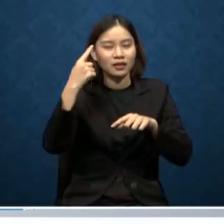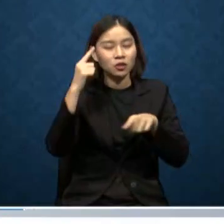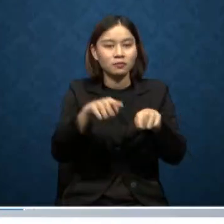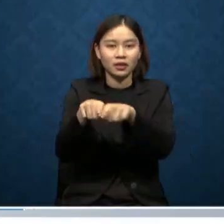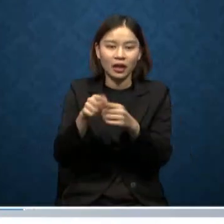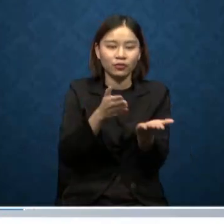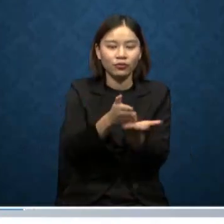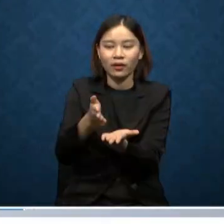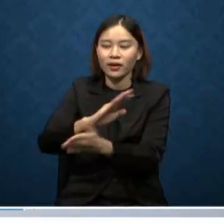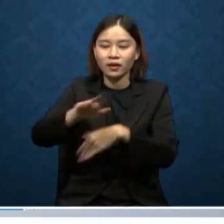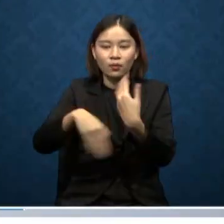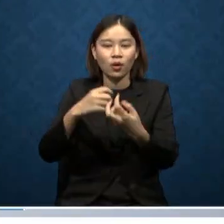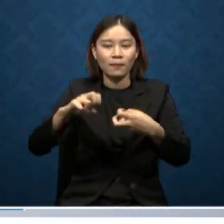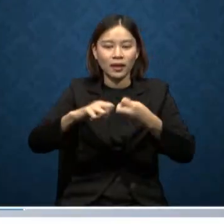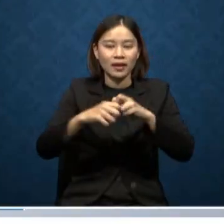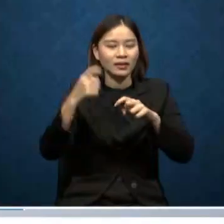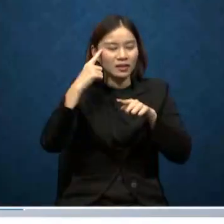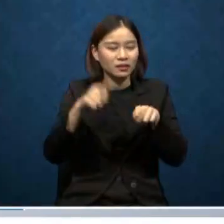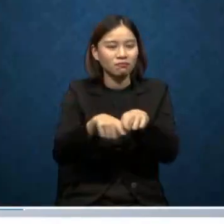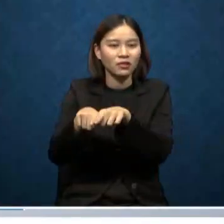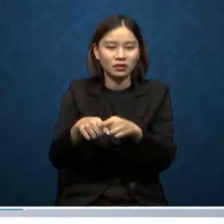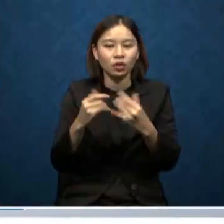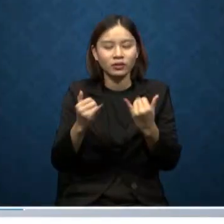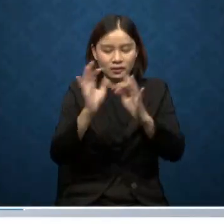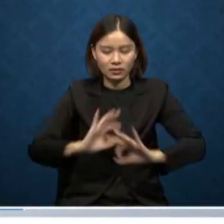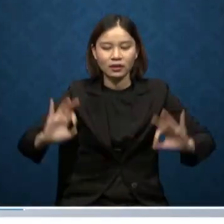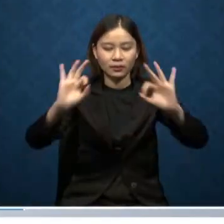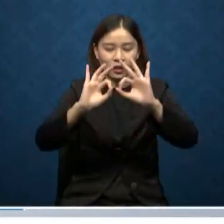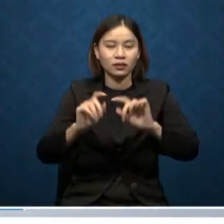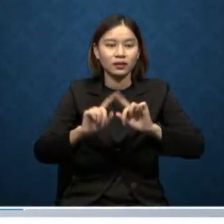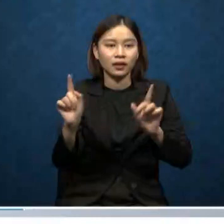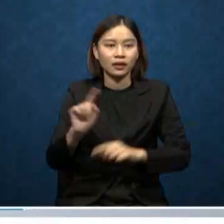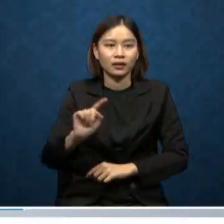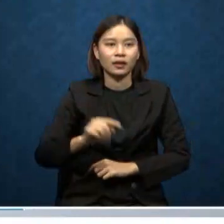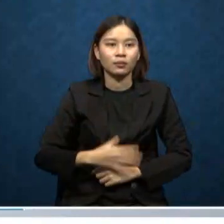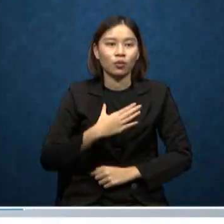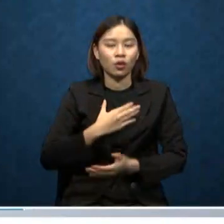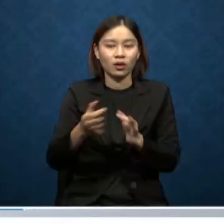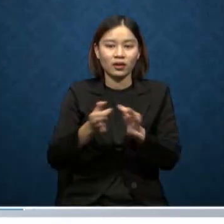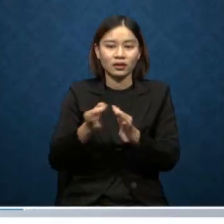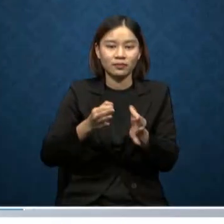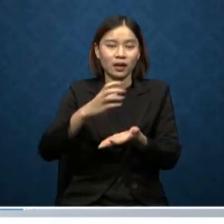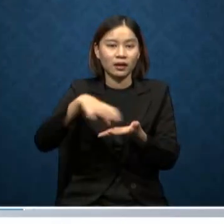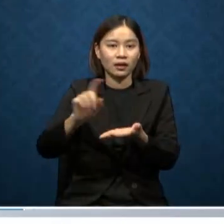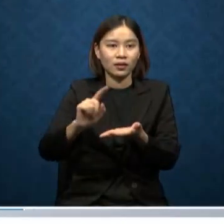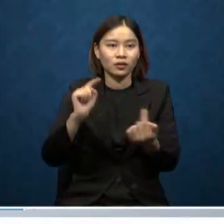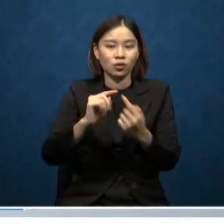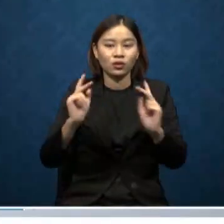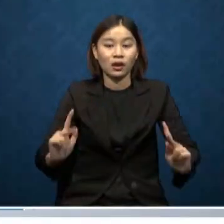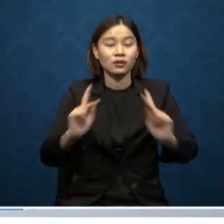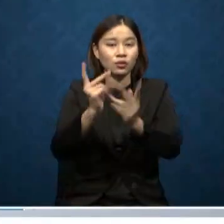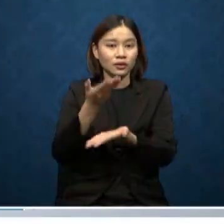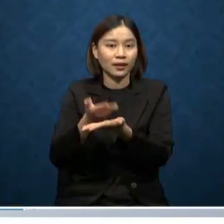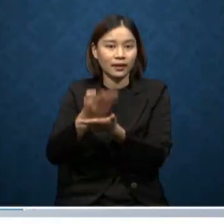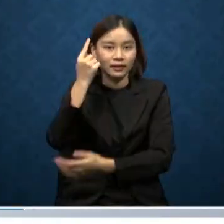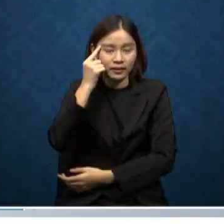ทุฝ่ายเหปัญหาตรงกันและมองวายัมความจำเป็แต่ยัเลยก็ตามในเบ่ต้นนะครับผมเพราเรีน subsidizationในสวกครางเองไม่